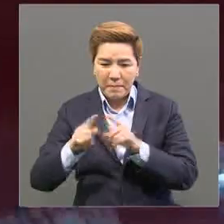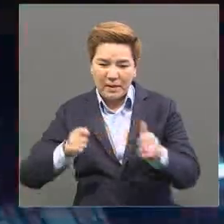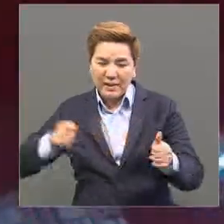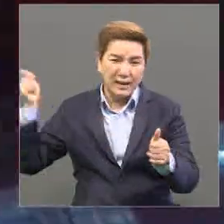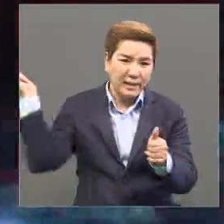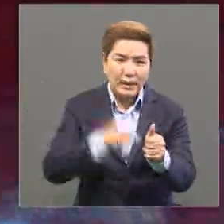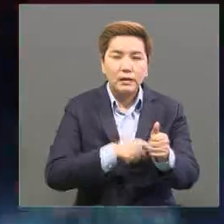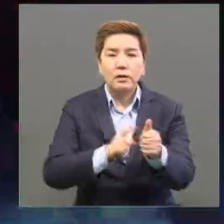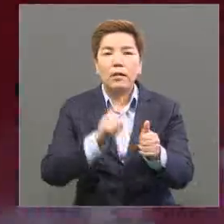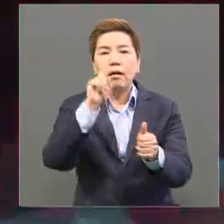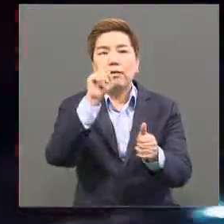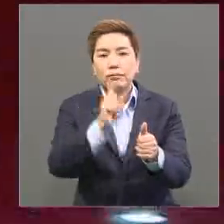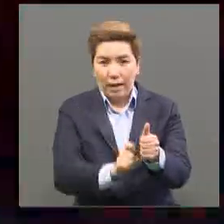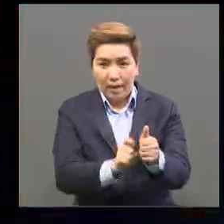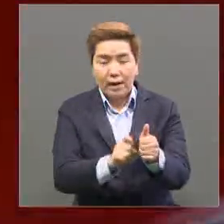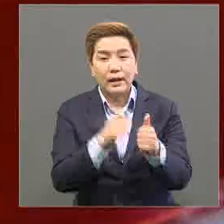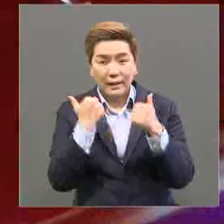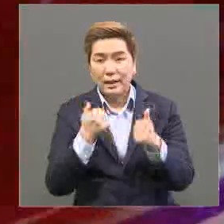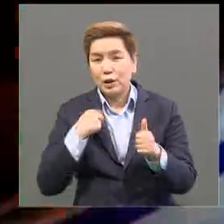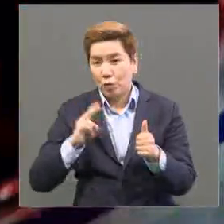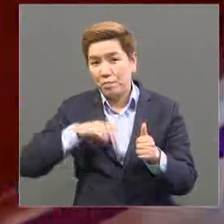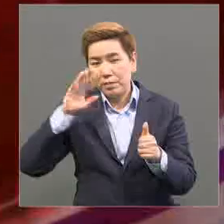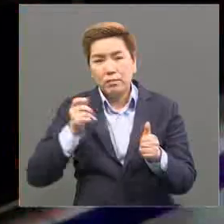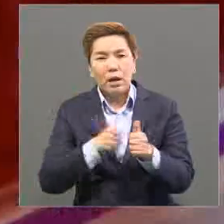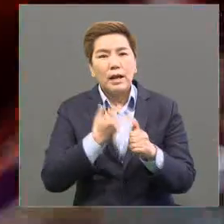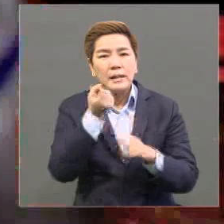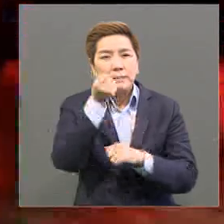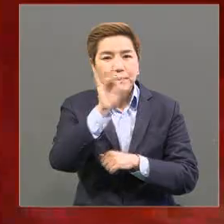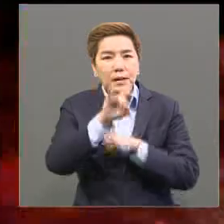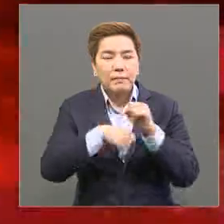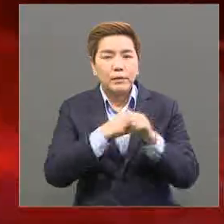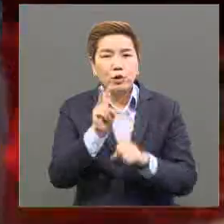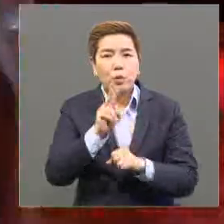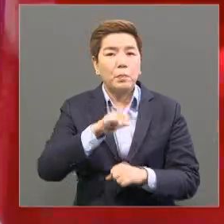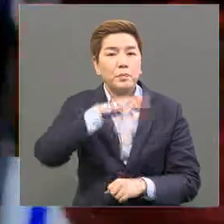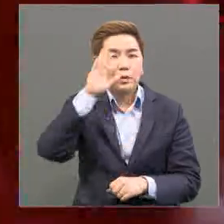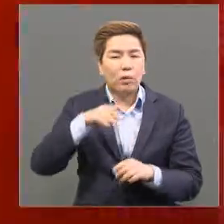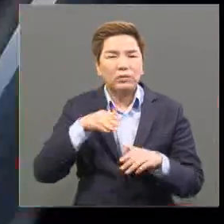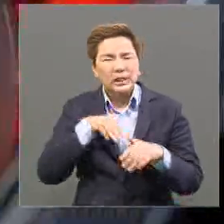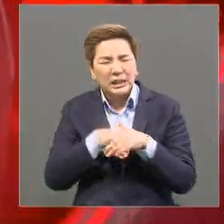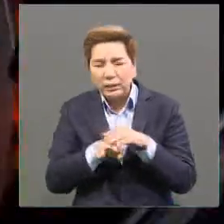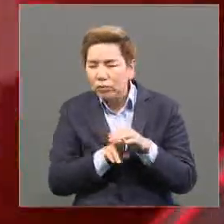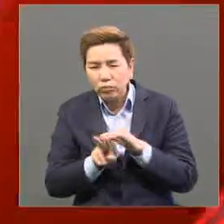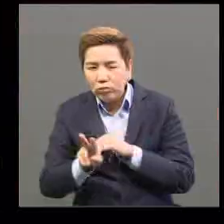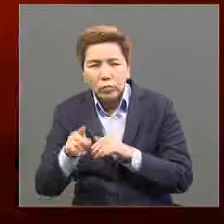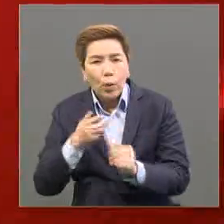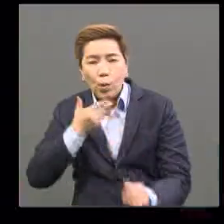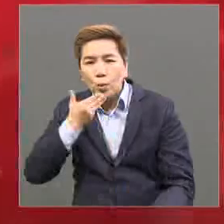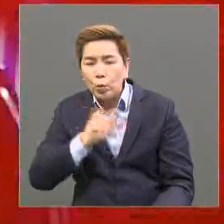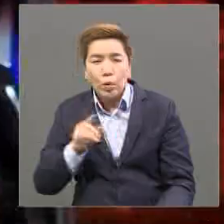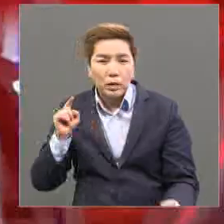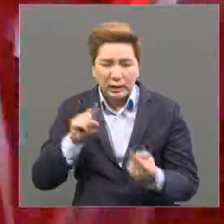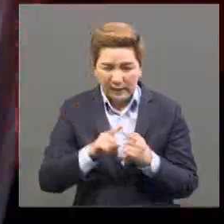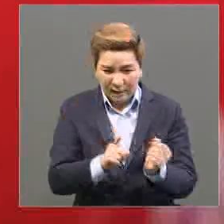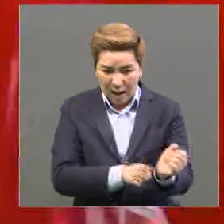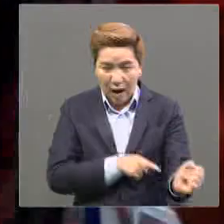ดฟันคู่อริจนเสียชีวิตซึ่งหลังจากเกิดเหตุเมื่อ18ปีที่แล้วทั้ง2คนหลบหนีการจับกุมมาตลอดแล้วก็หนีม